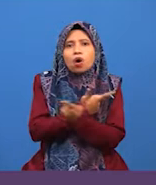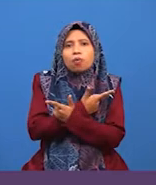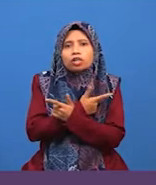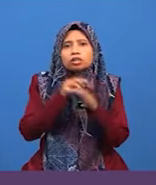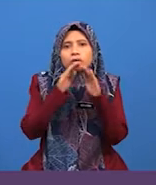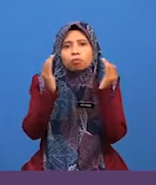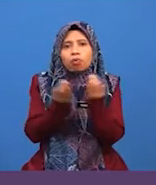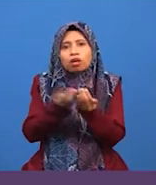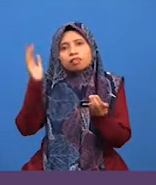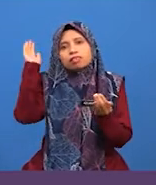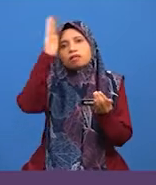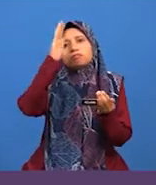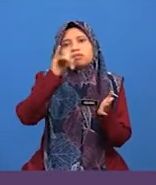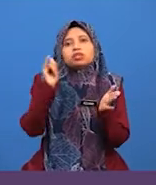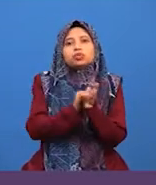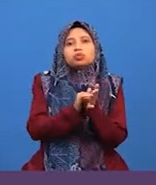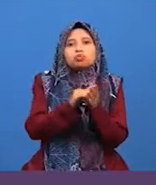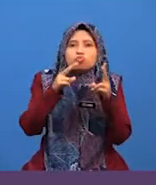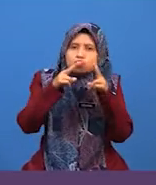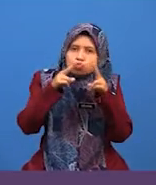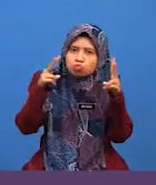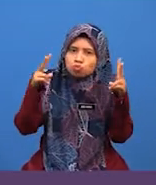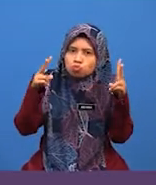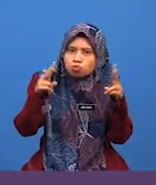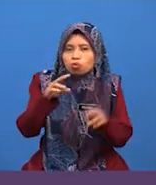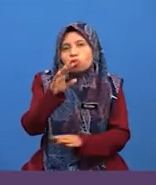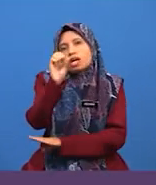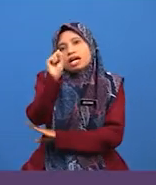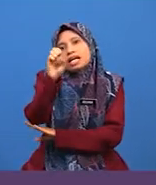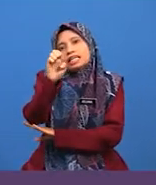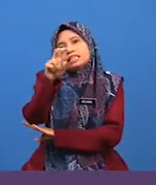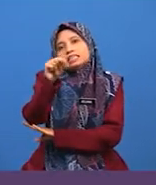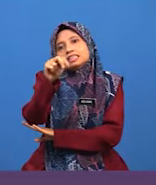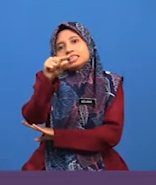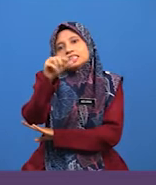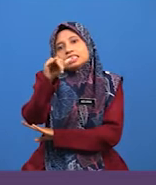Perlawanan bola tampar itu sungguh sengit.